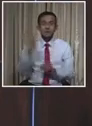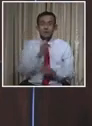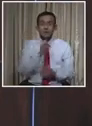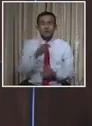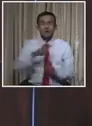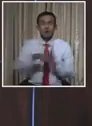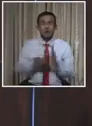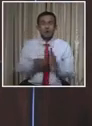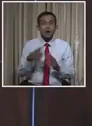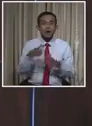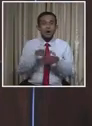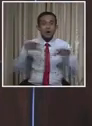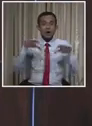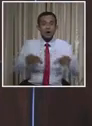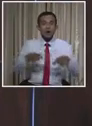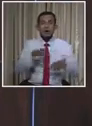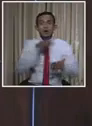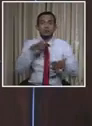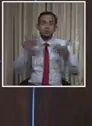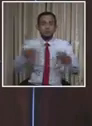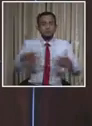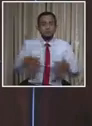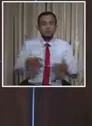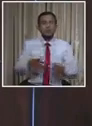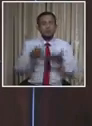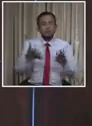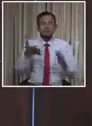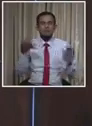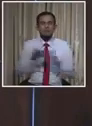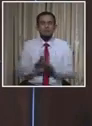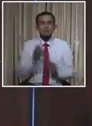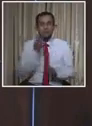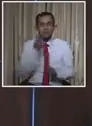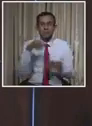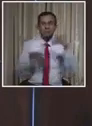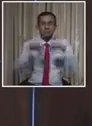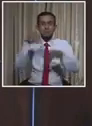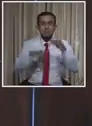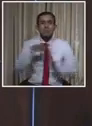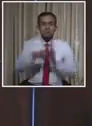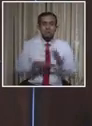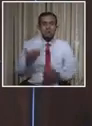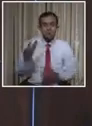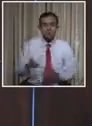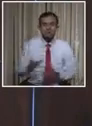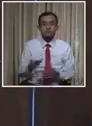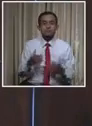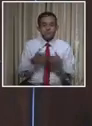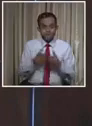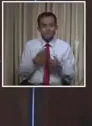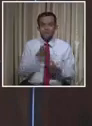මේ රටේ ගැඩොල් ටිකක් ඉවර වෙයි. ඒක හදලා ඉවර වෙනකොට ඒ තරම් පටු විදියට දකපු දේශපාලනයක් මේ රටේ තිබිලා තියෙනවා. ඒ නිසා අපි